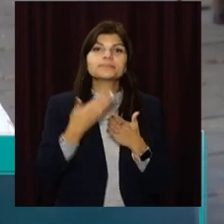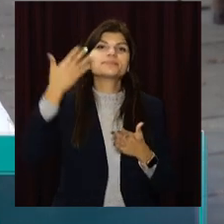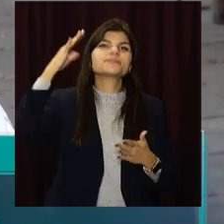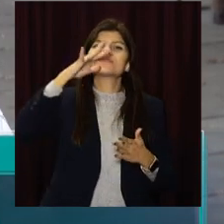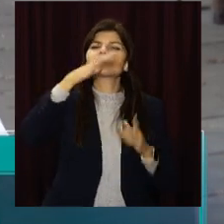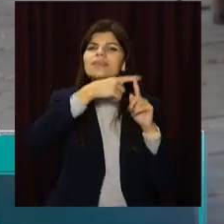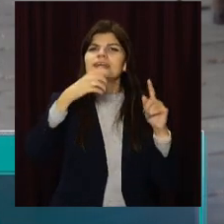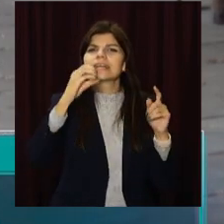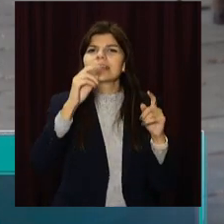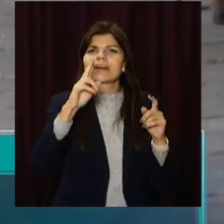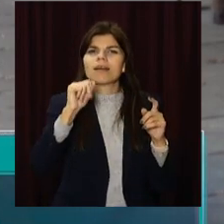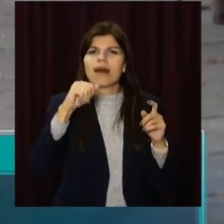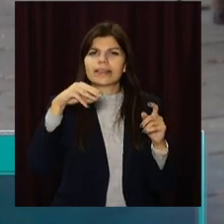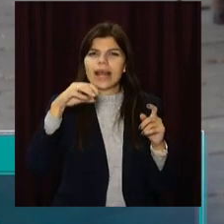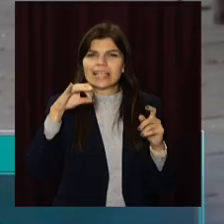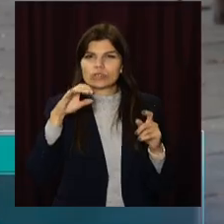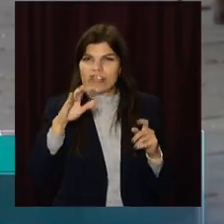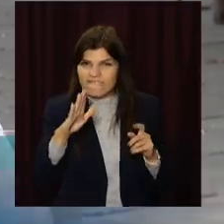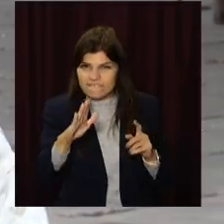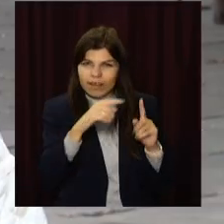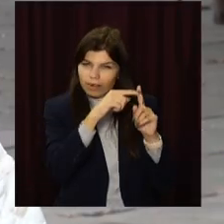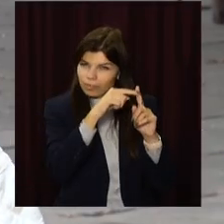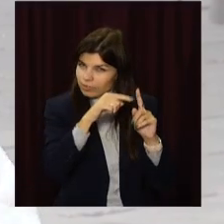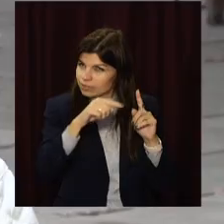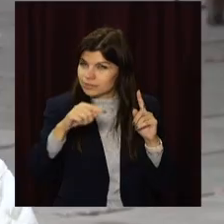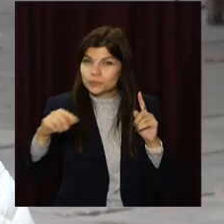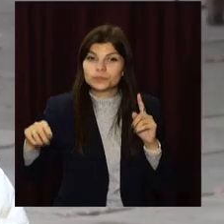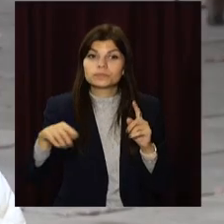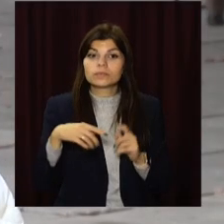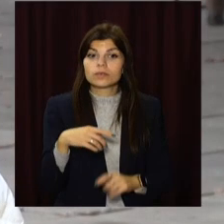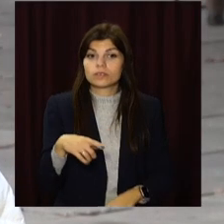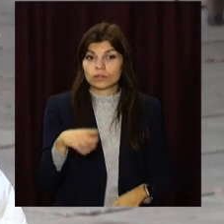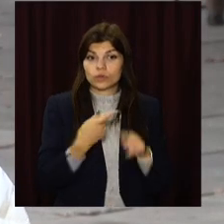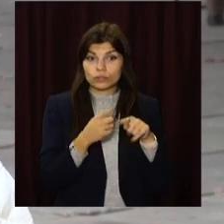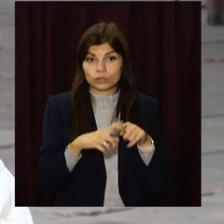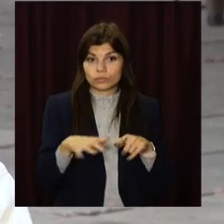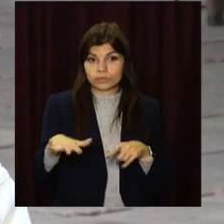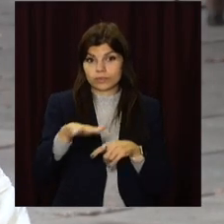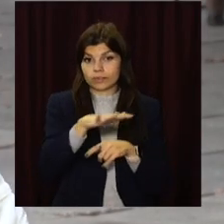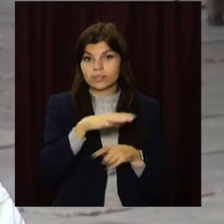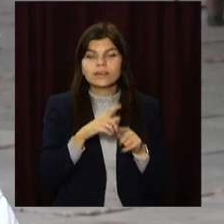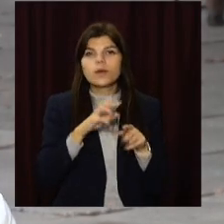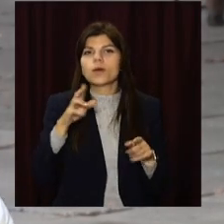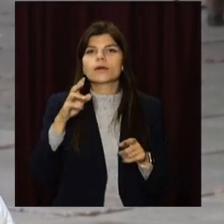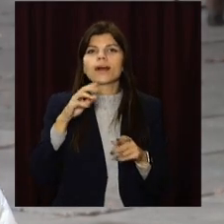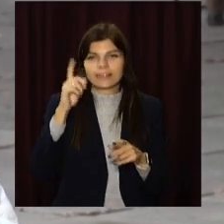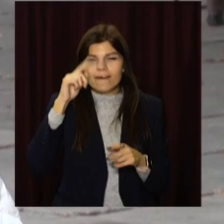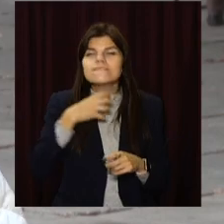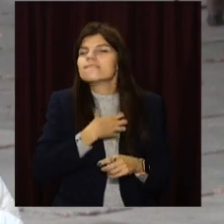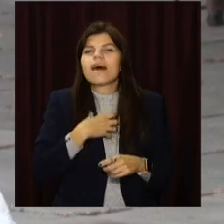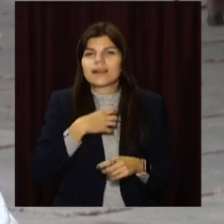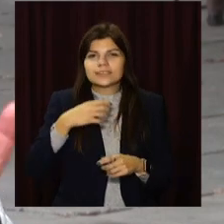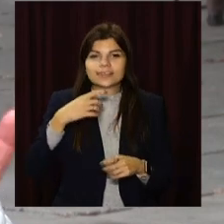то тому, ну, звідси починався Катеринослав. Соборна гора – це така, як головка швейцарського сиру,